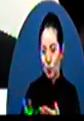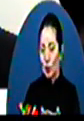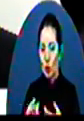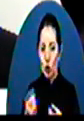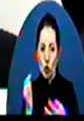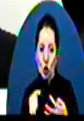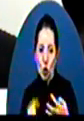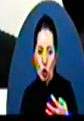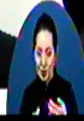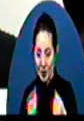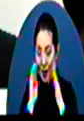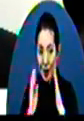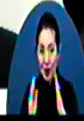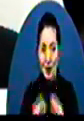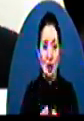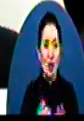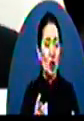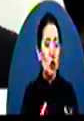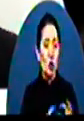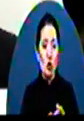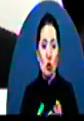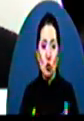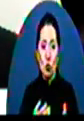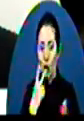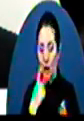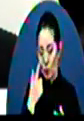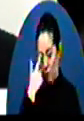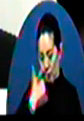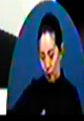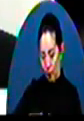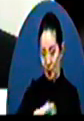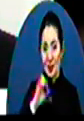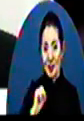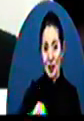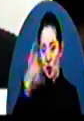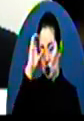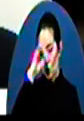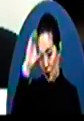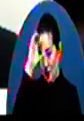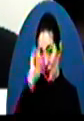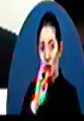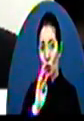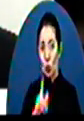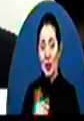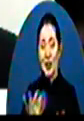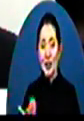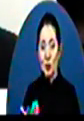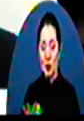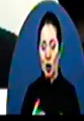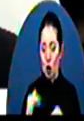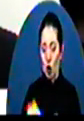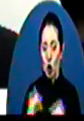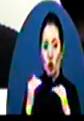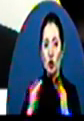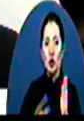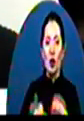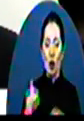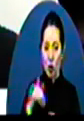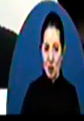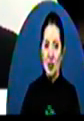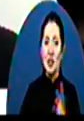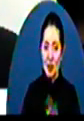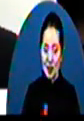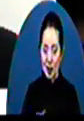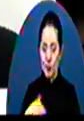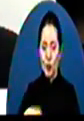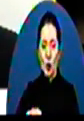байна. Энэ юу харуулж байгаа гэхээр Монгол улс сая ерөнхий сайд өөрийнхөө өгүүлбэрээ хөгжлийнхээ гараан дээр ирсэн байна. Өөрийнхөө